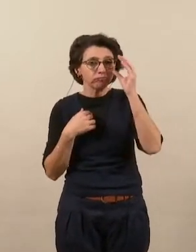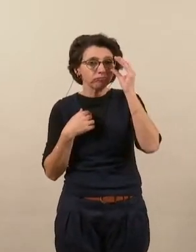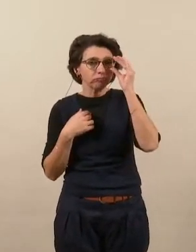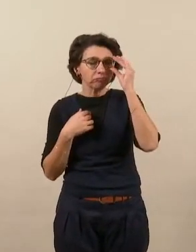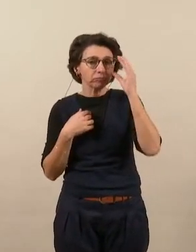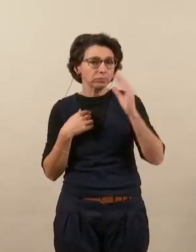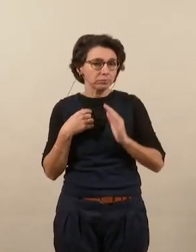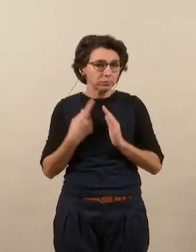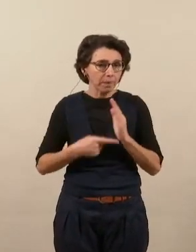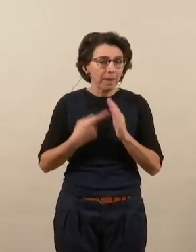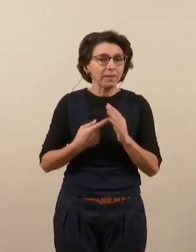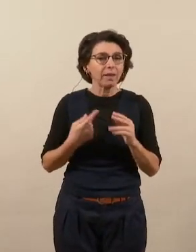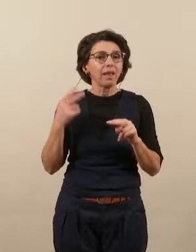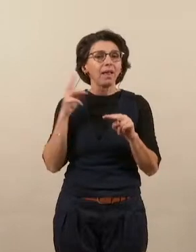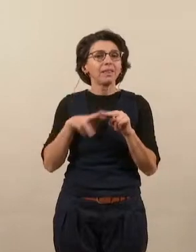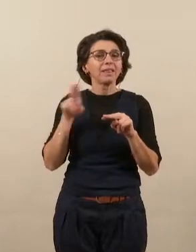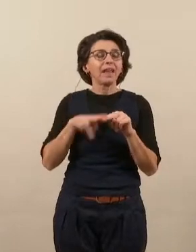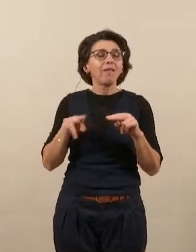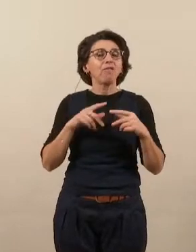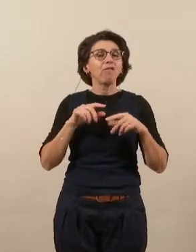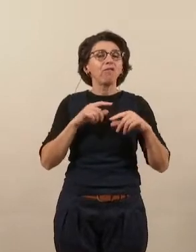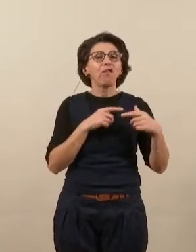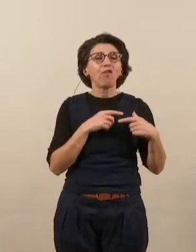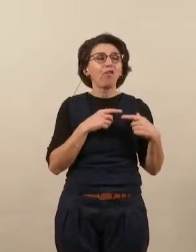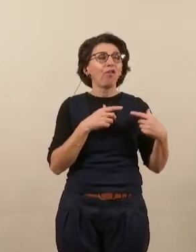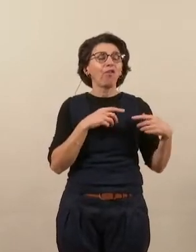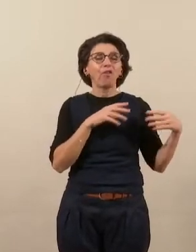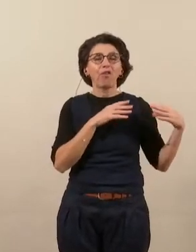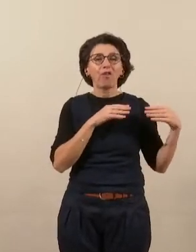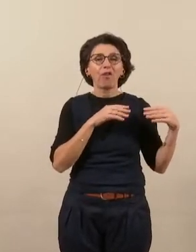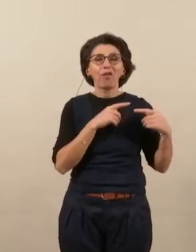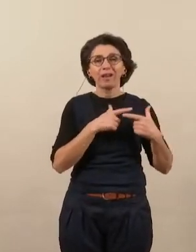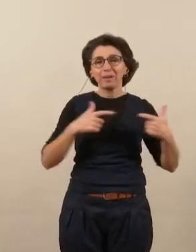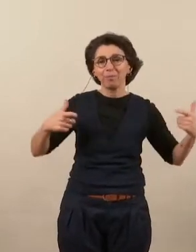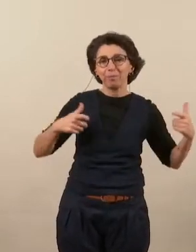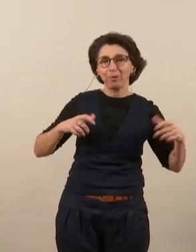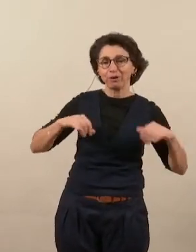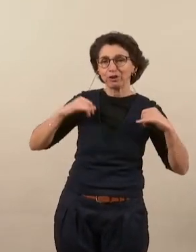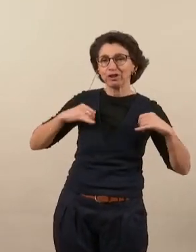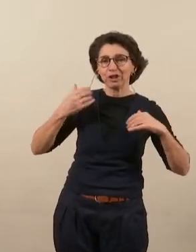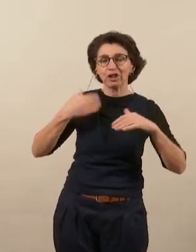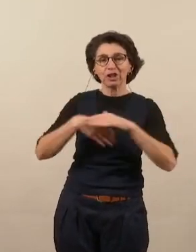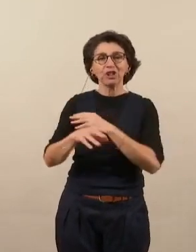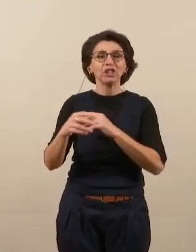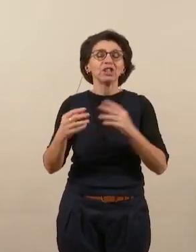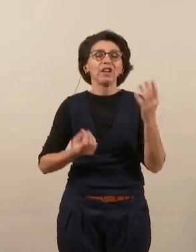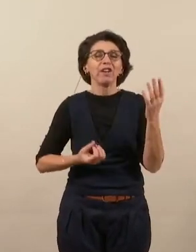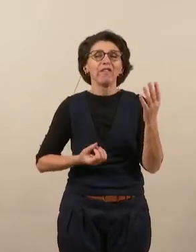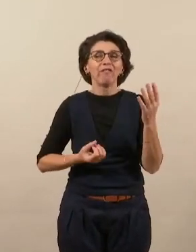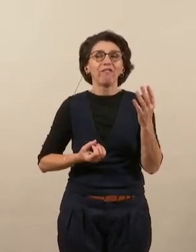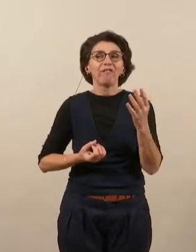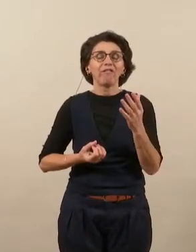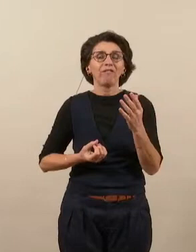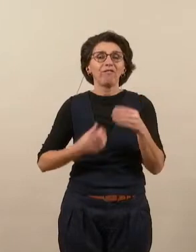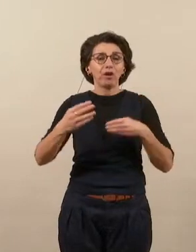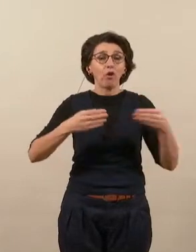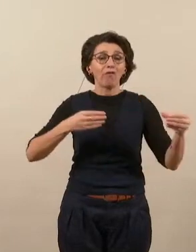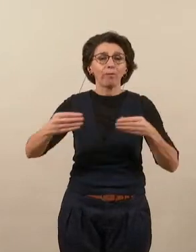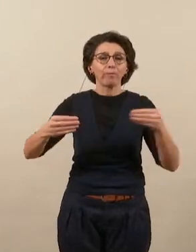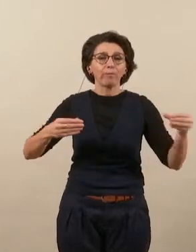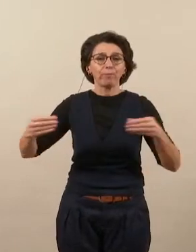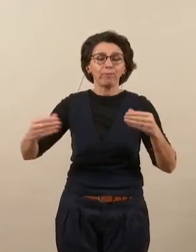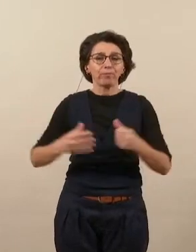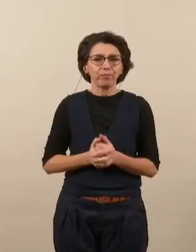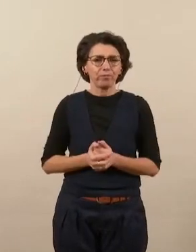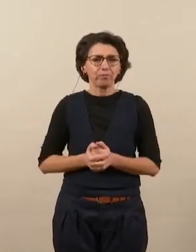début des travaux de l'équipement jeunesse à la Villeneuve. Effectivement, c'est un marronnier qui traîne depuis 2012,